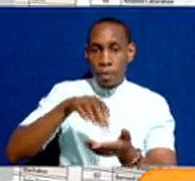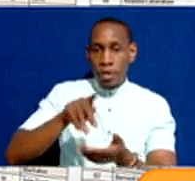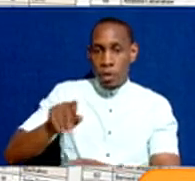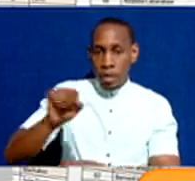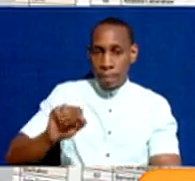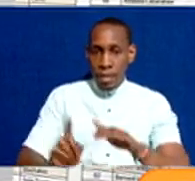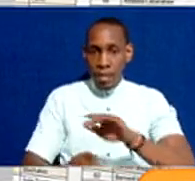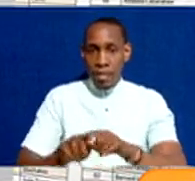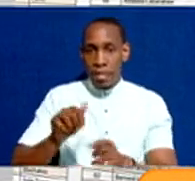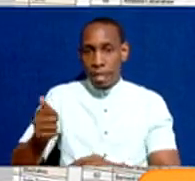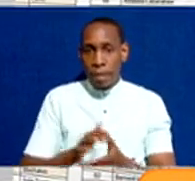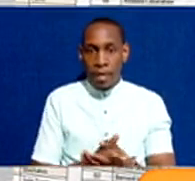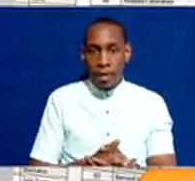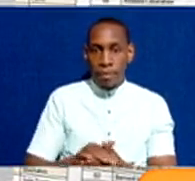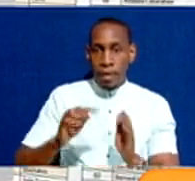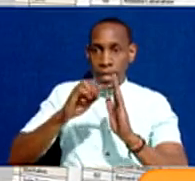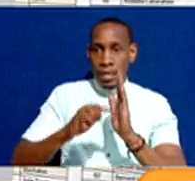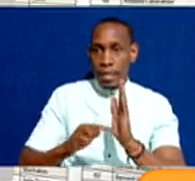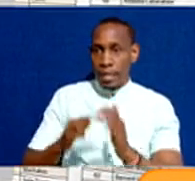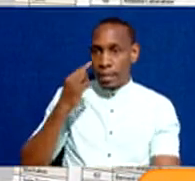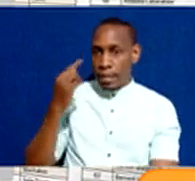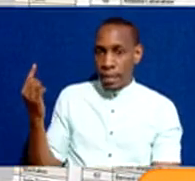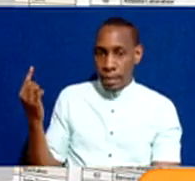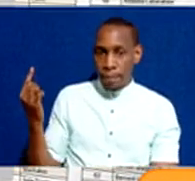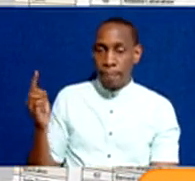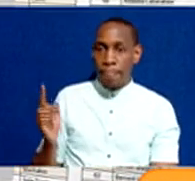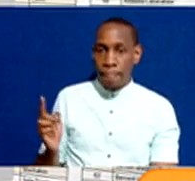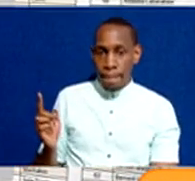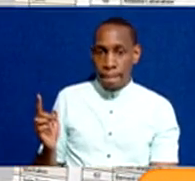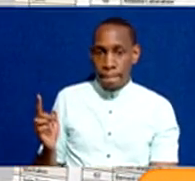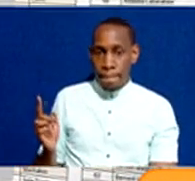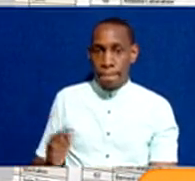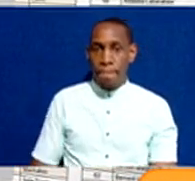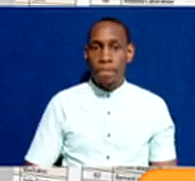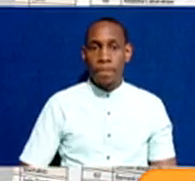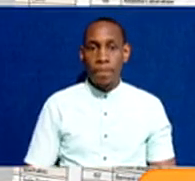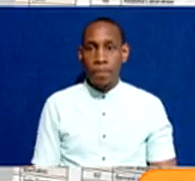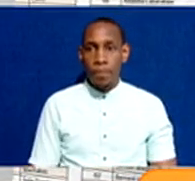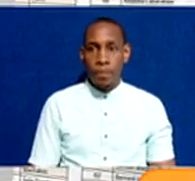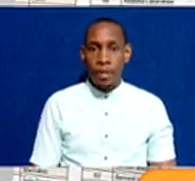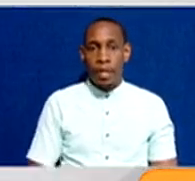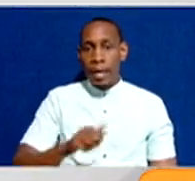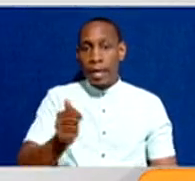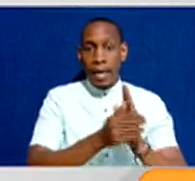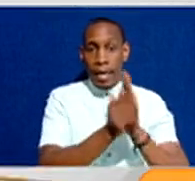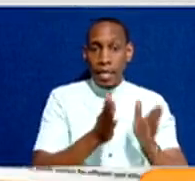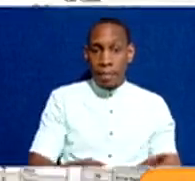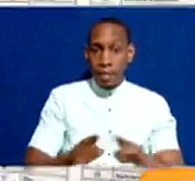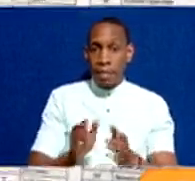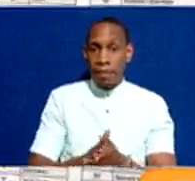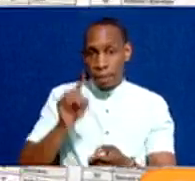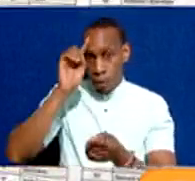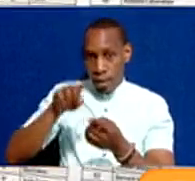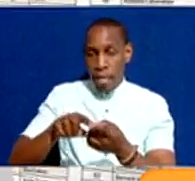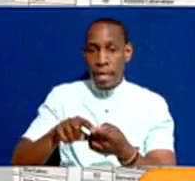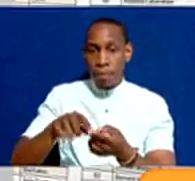wizara, sawa na wenzao Joseph Wairagu, Josh Mangi na Jonathan Mweke. Pia wapo wataalam wanaosaka